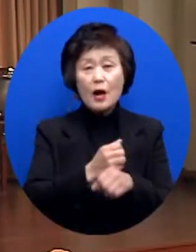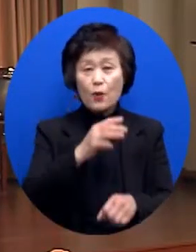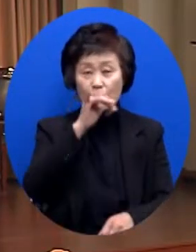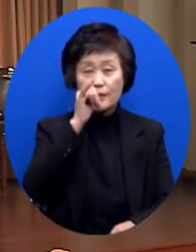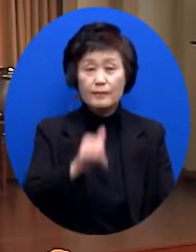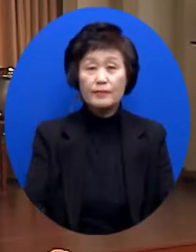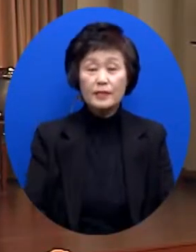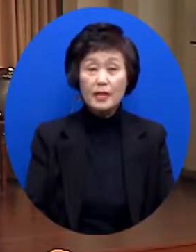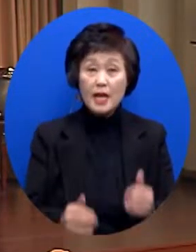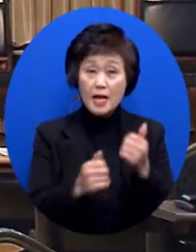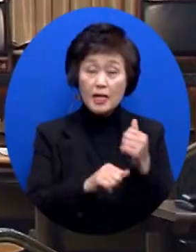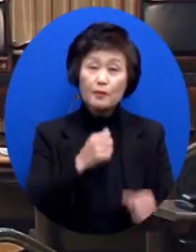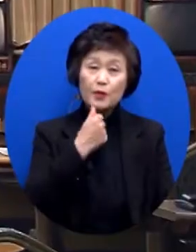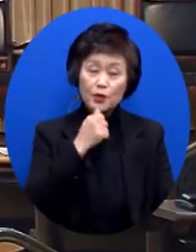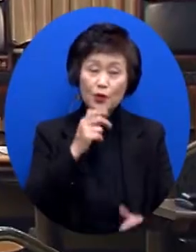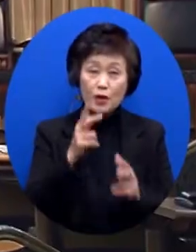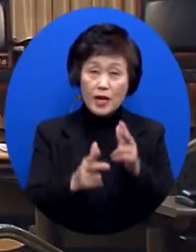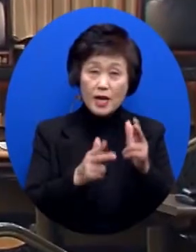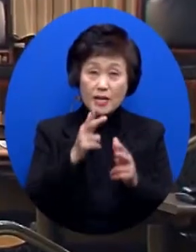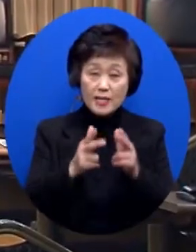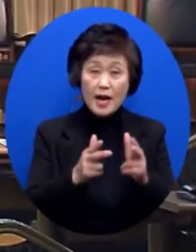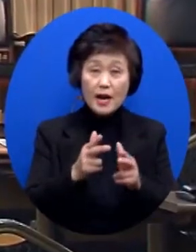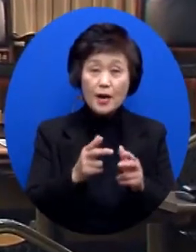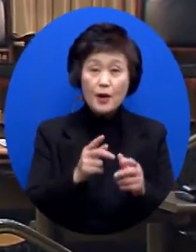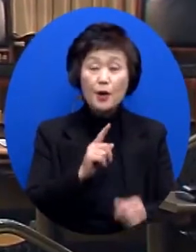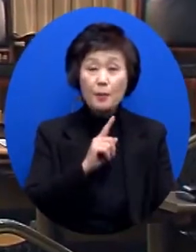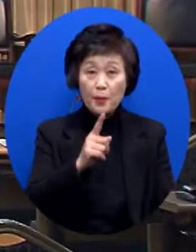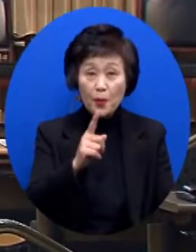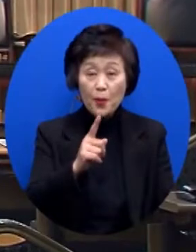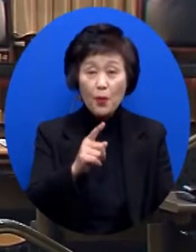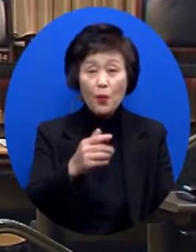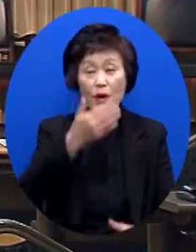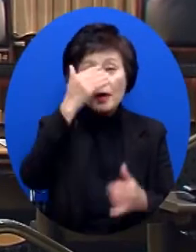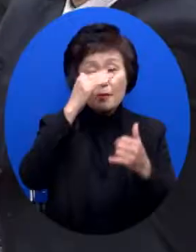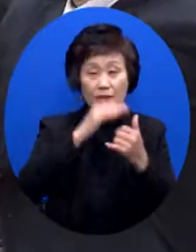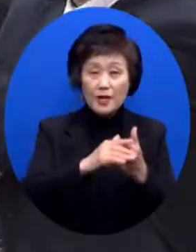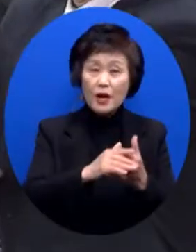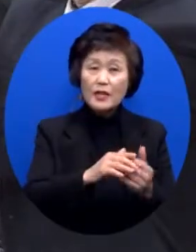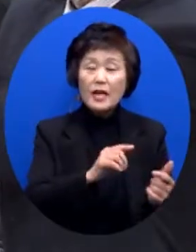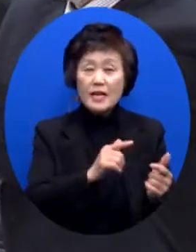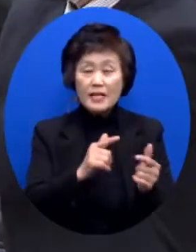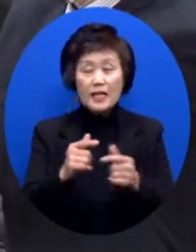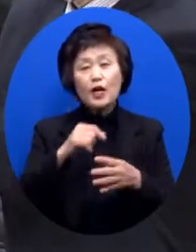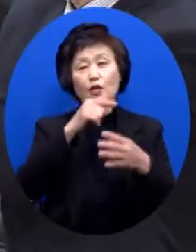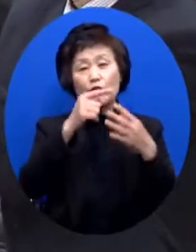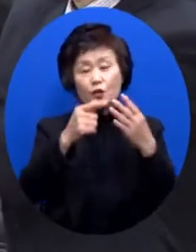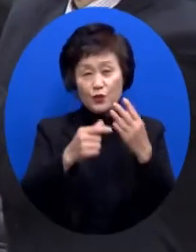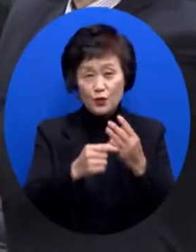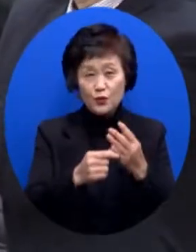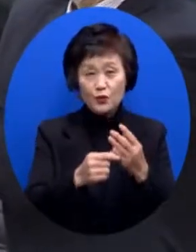이어 임원 소개와 사업 계획 보고, 다음 세대 운동본부 등 사역 안내 순서를 진행했습니다.